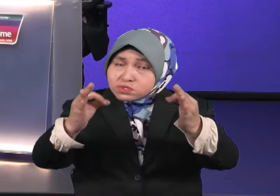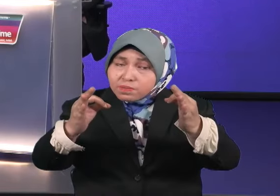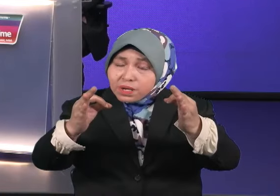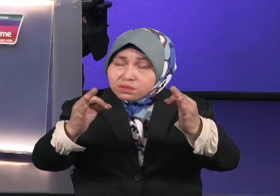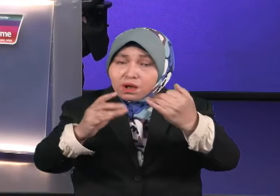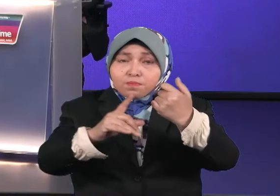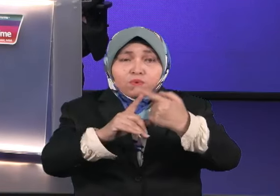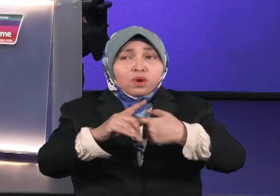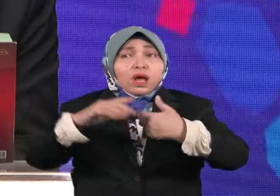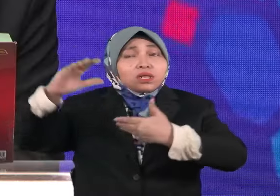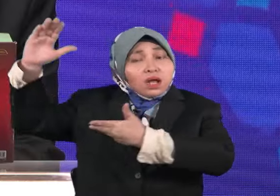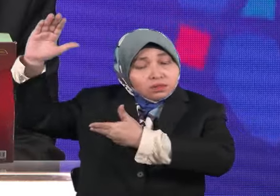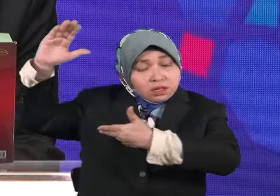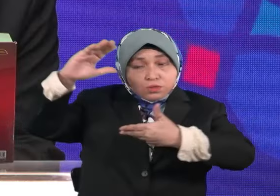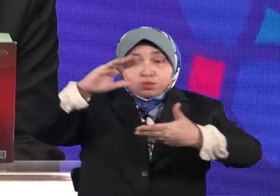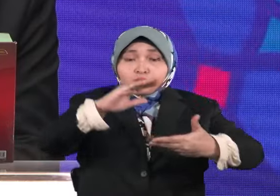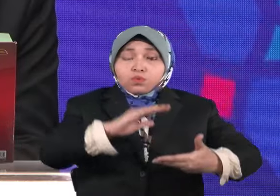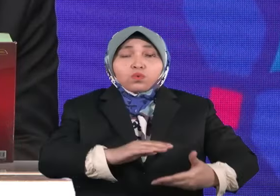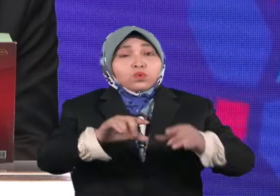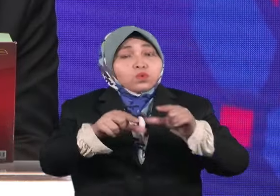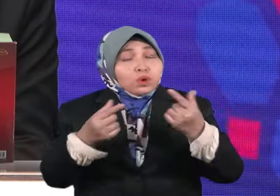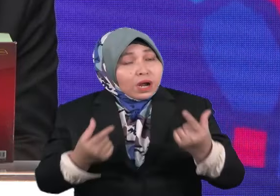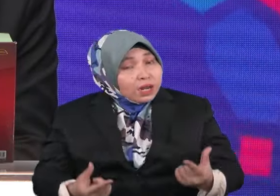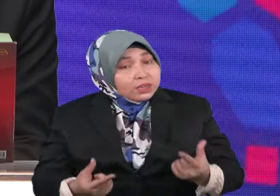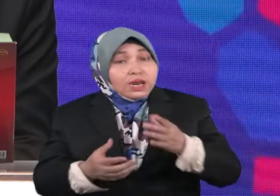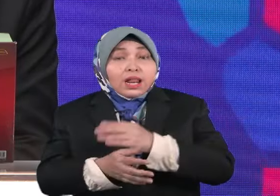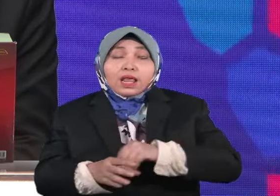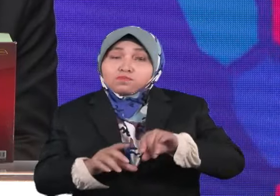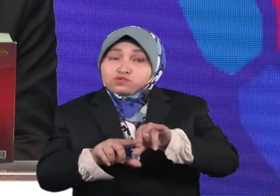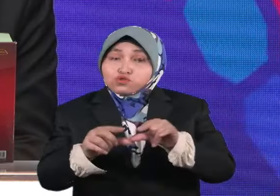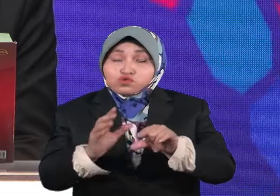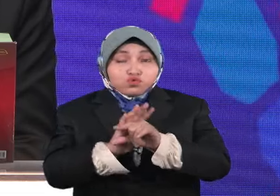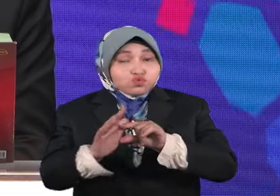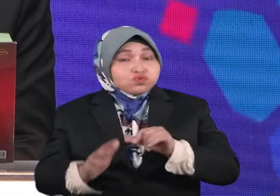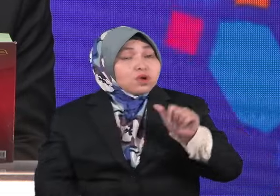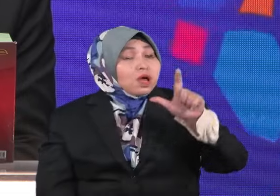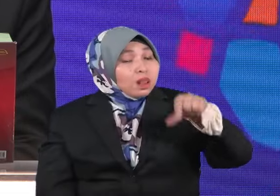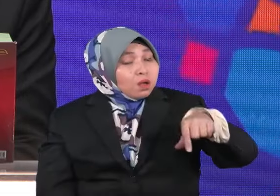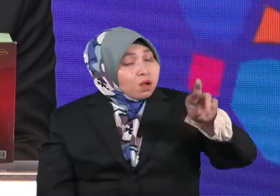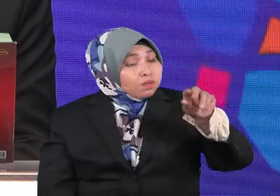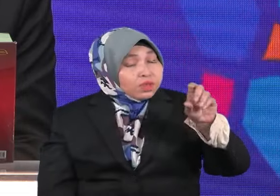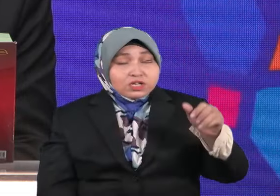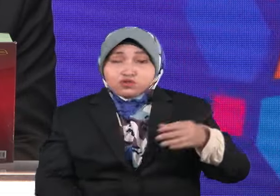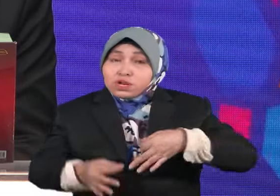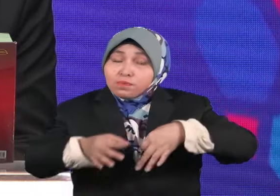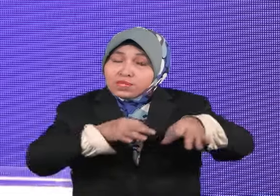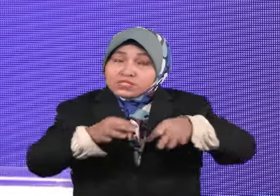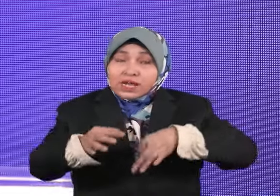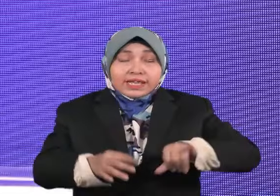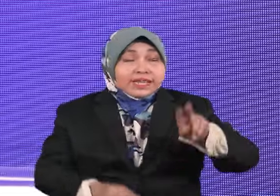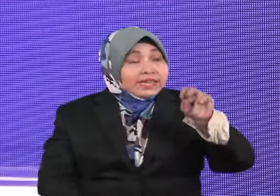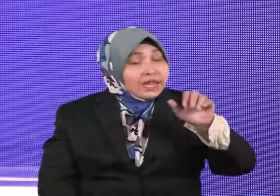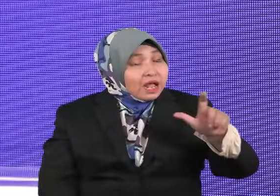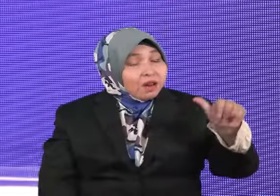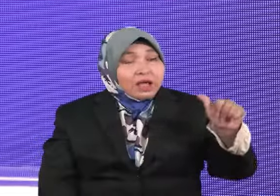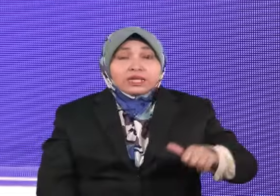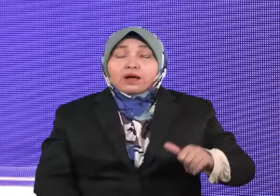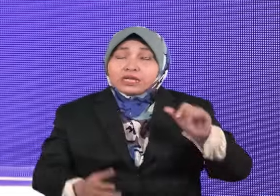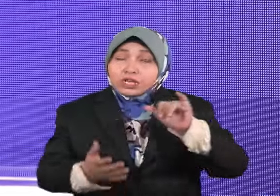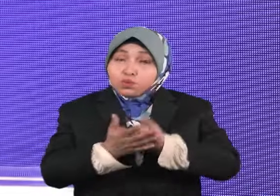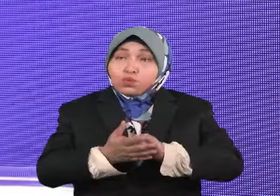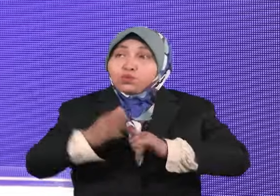bulan diturunkan Al-Quran padanya dalam Surah Al-Qadar. Ustaznya, Allah pun menjelaskan inna anzalnahu fi lailatul qadr,